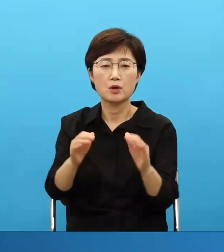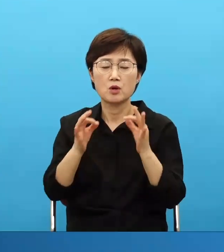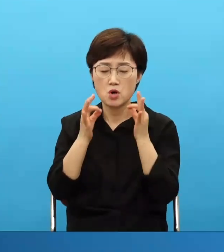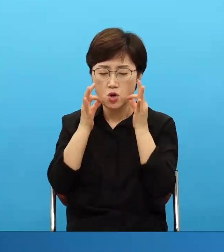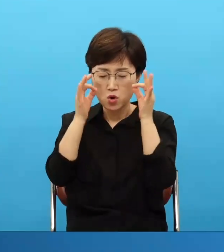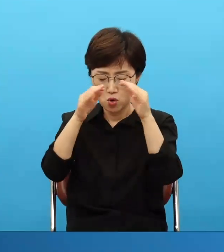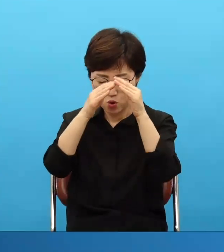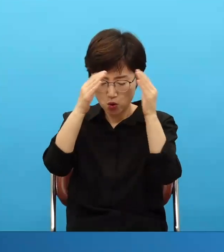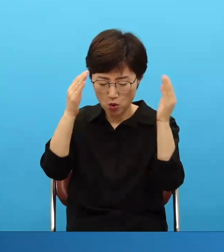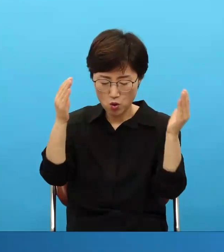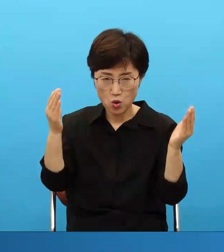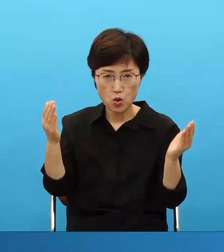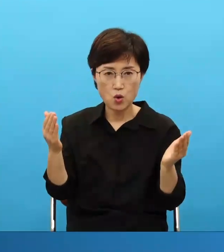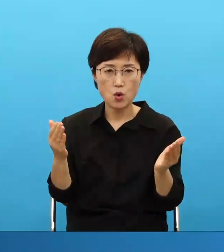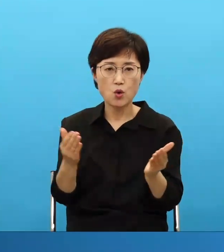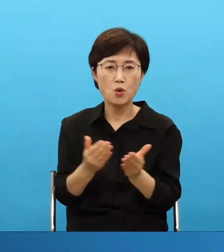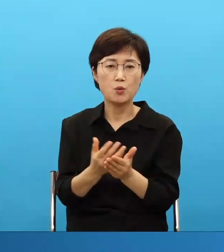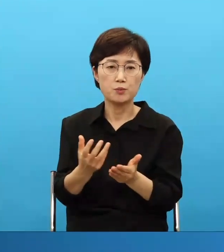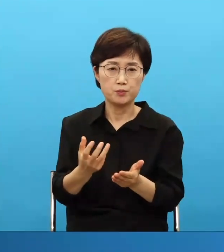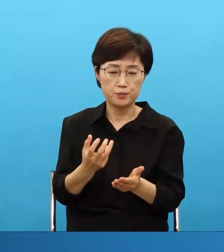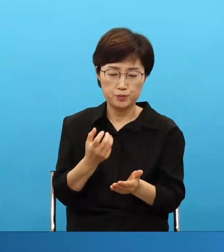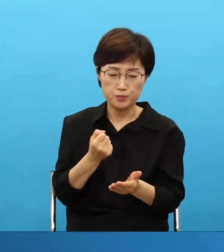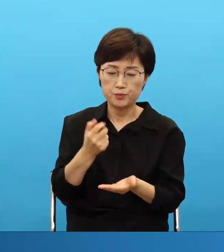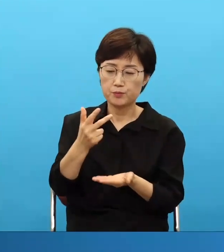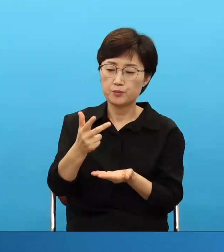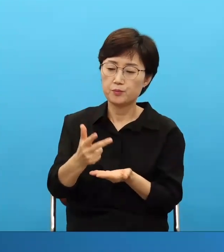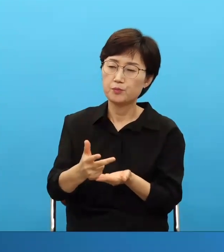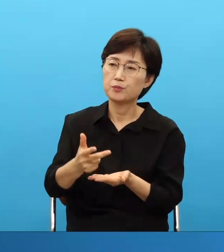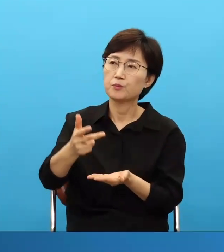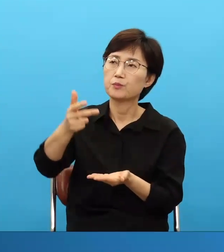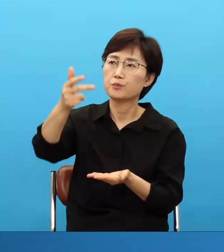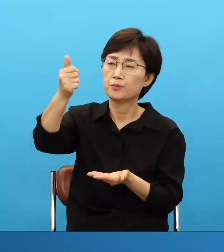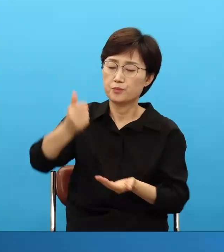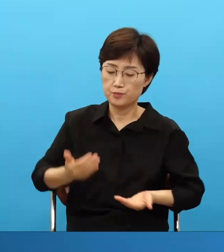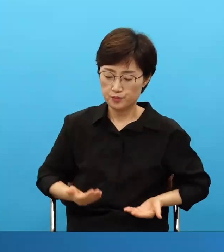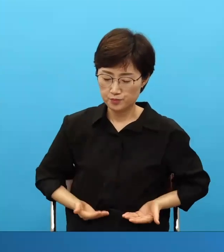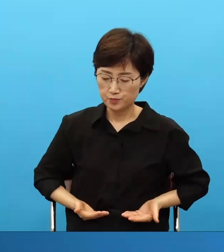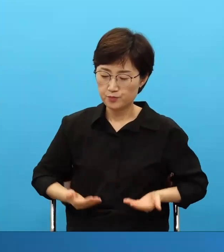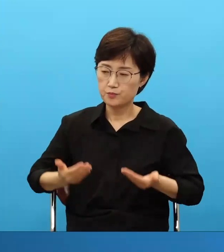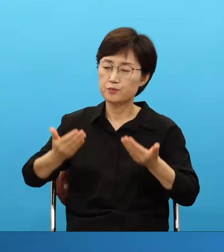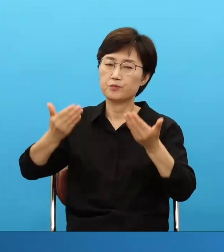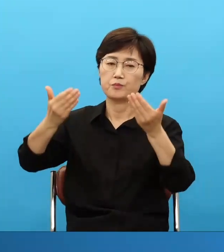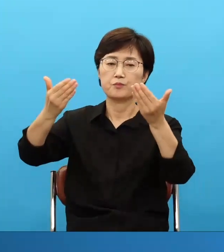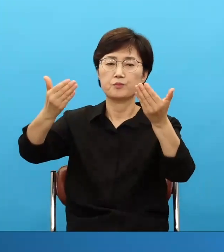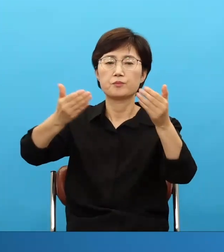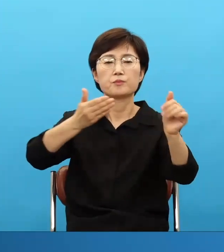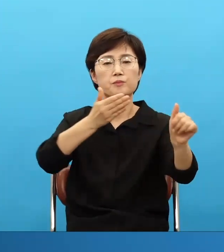충성하고 천성을 다해